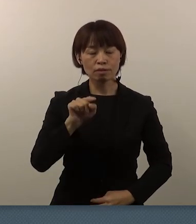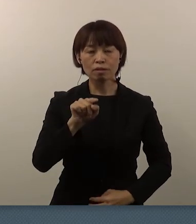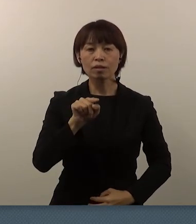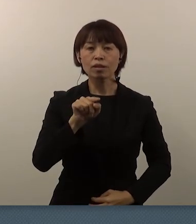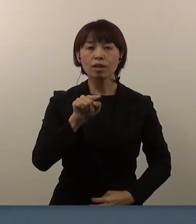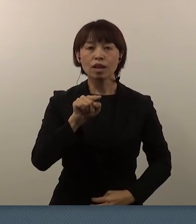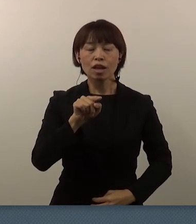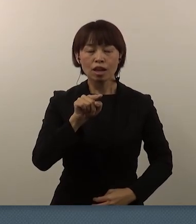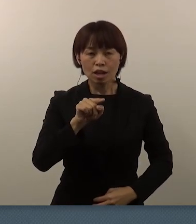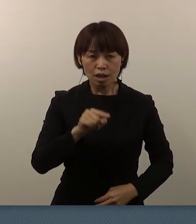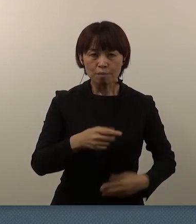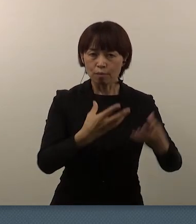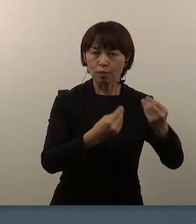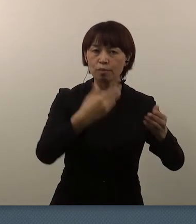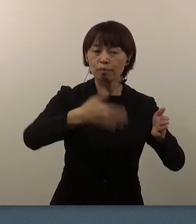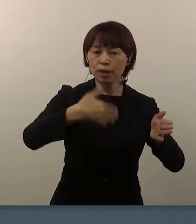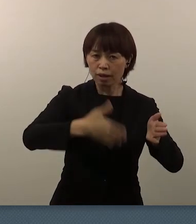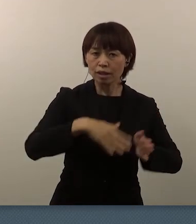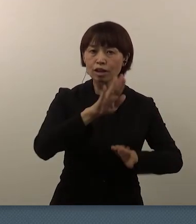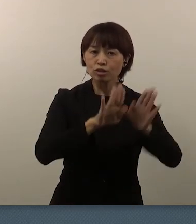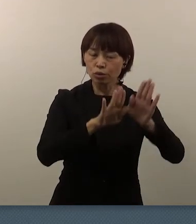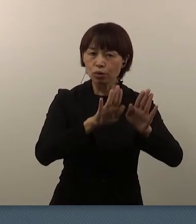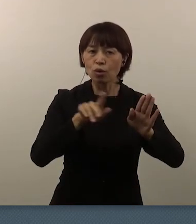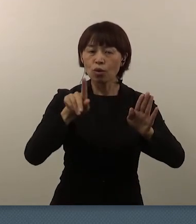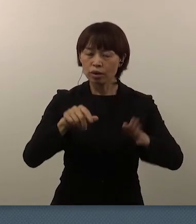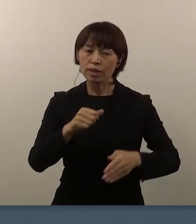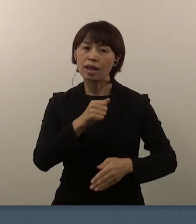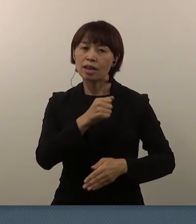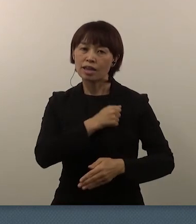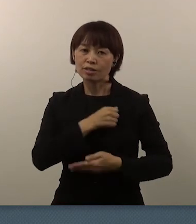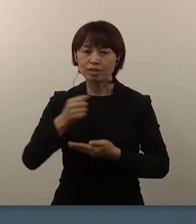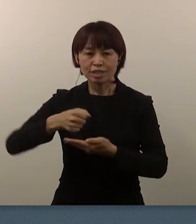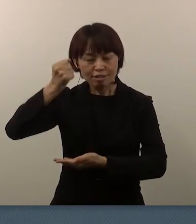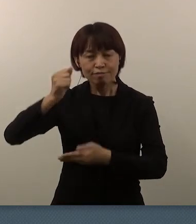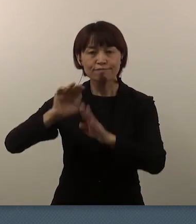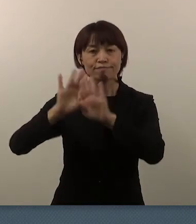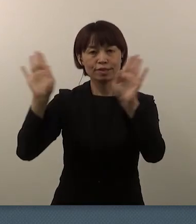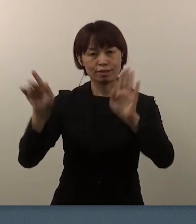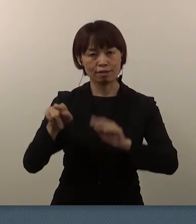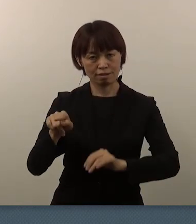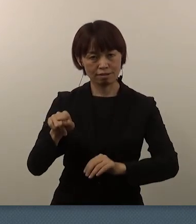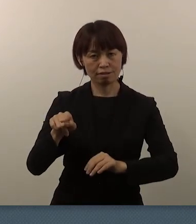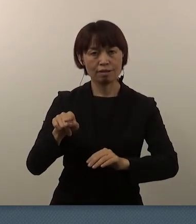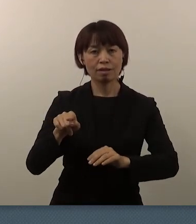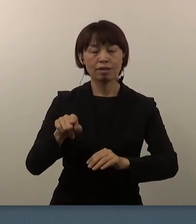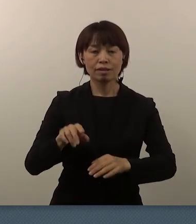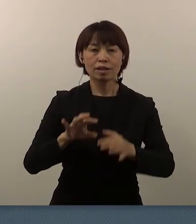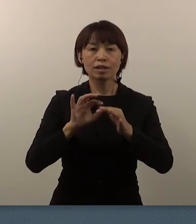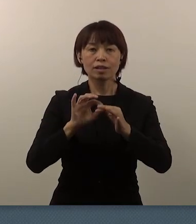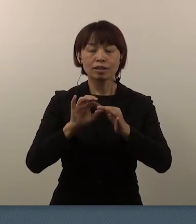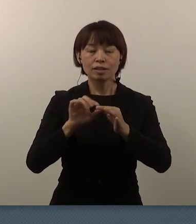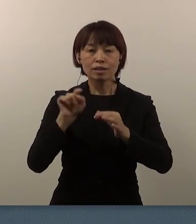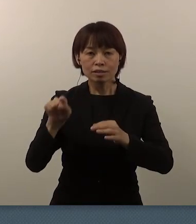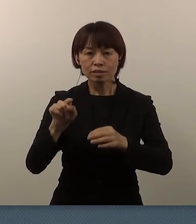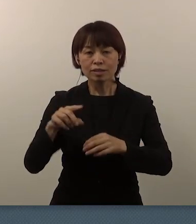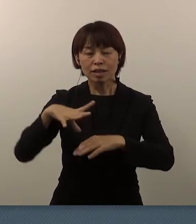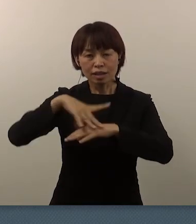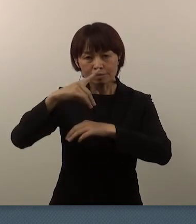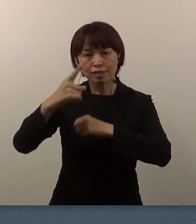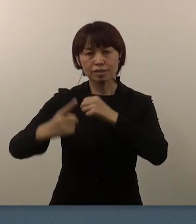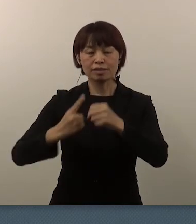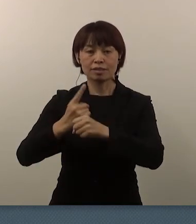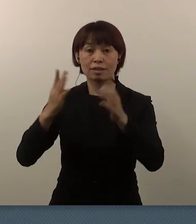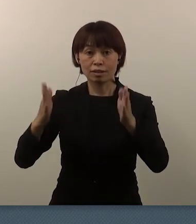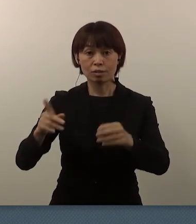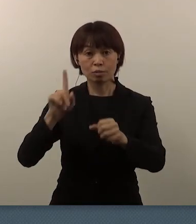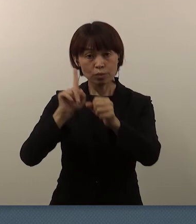まだ開いている状況の中で始まっているペット命基金でありますから、それが目標、初年度の目